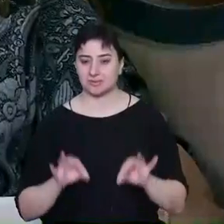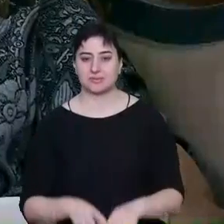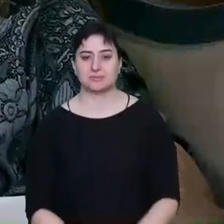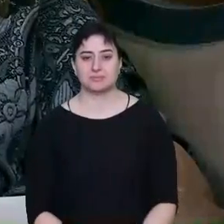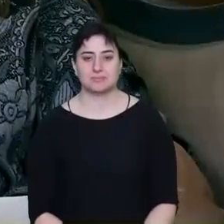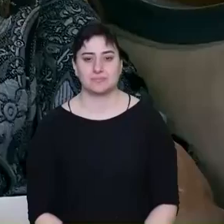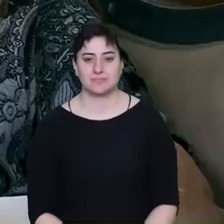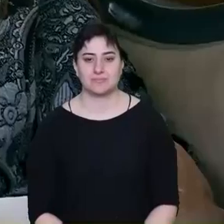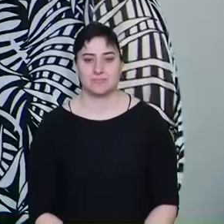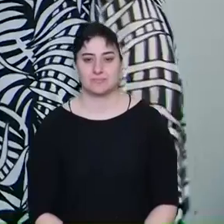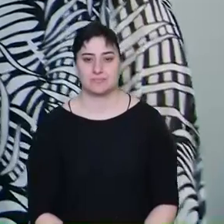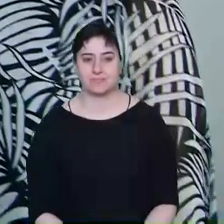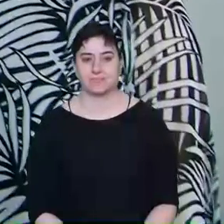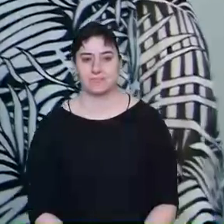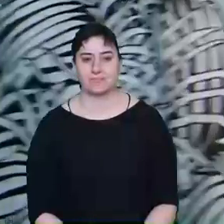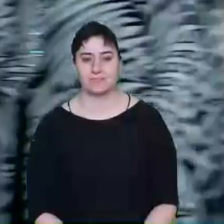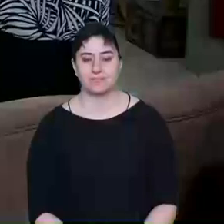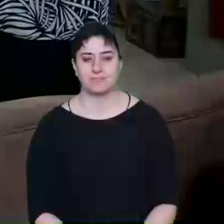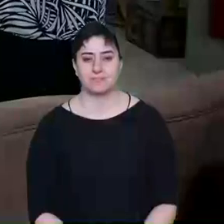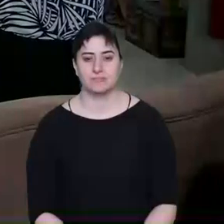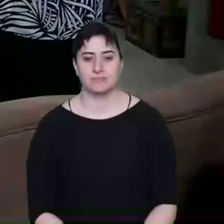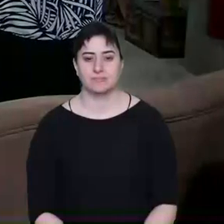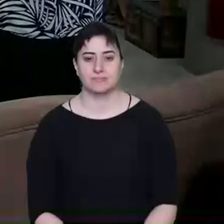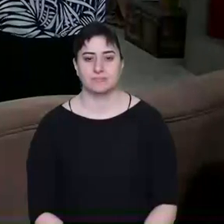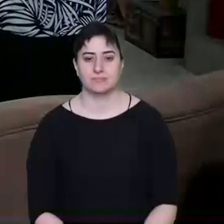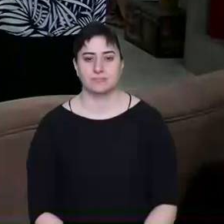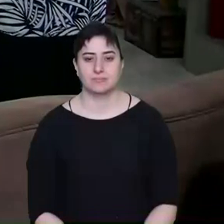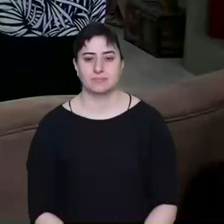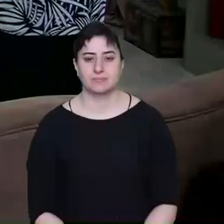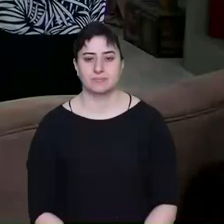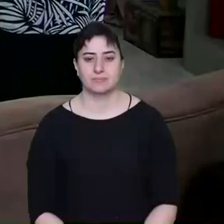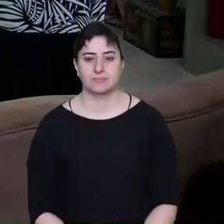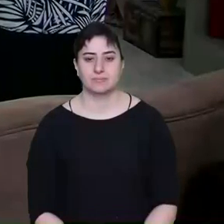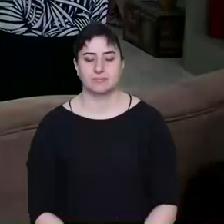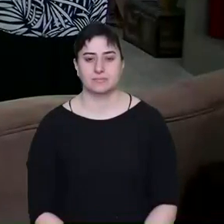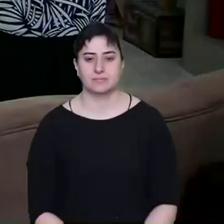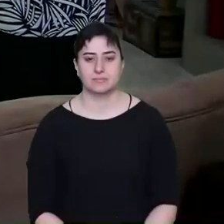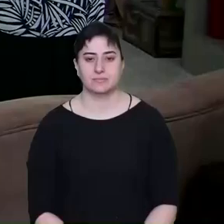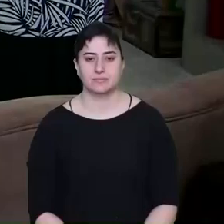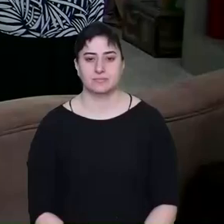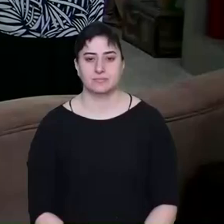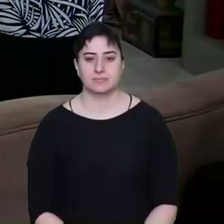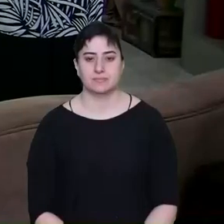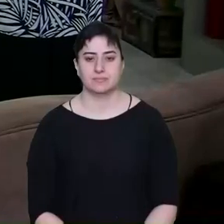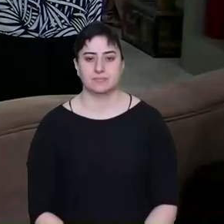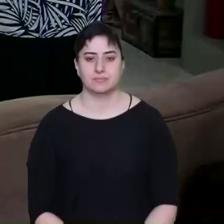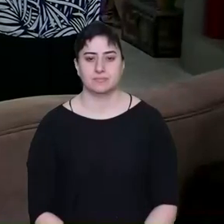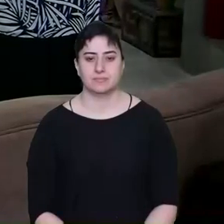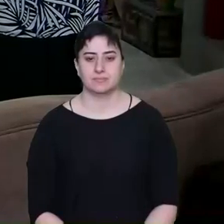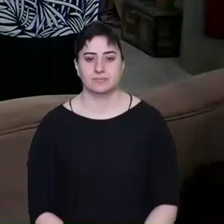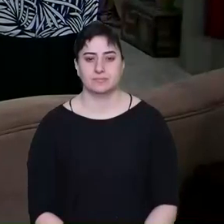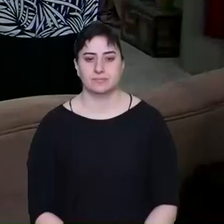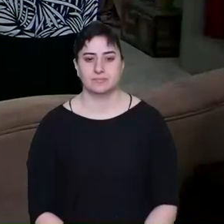Evet. Gece mavisi renginde sırt dekolteli mini bir elbise, ayağında siyah topuklular. Manken